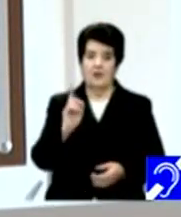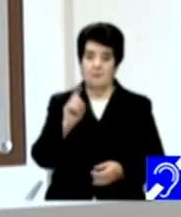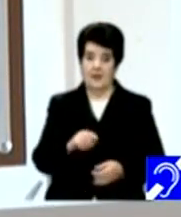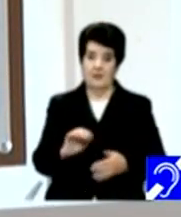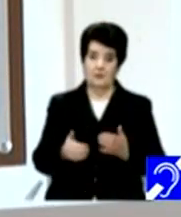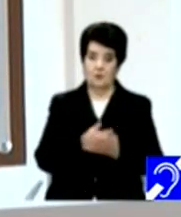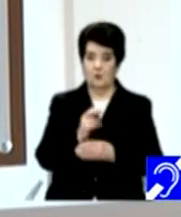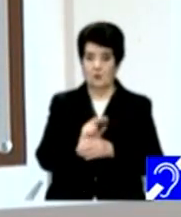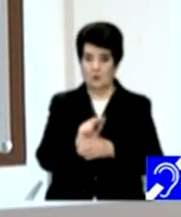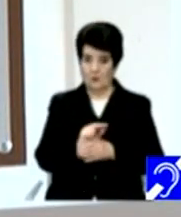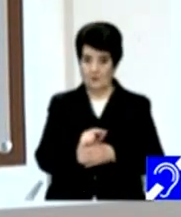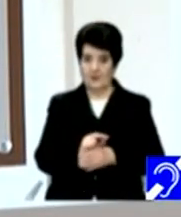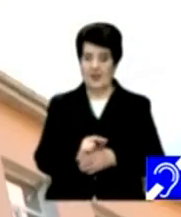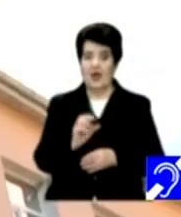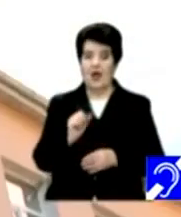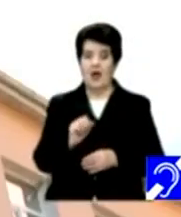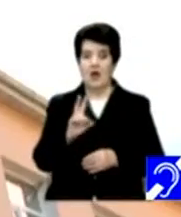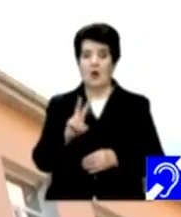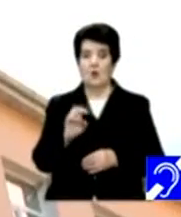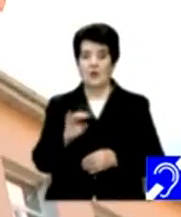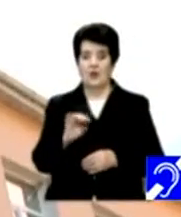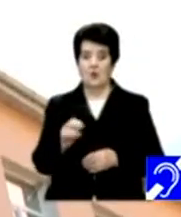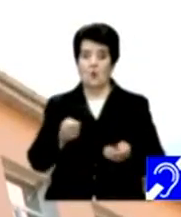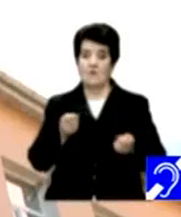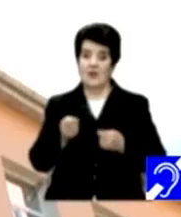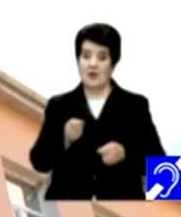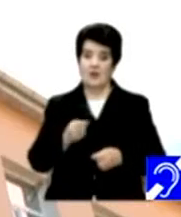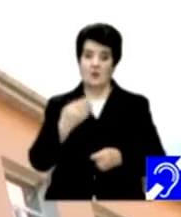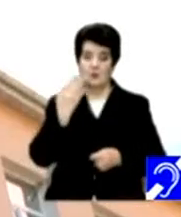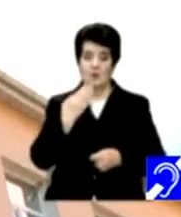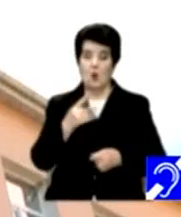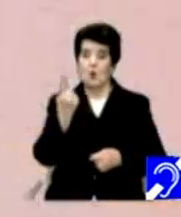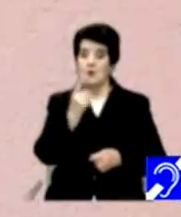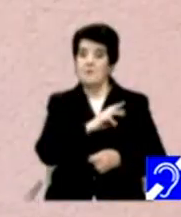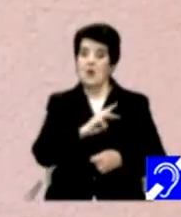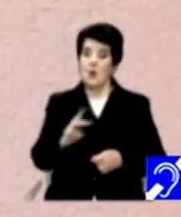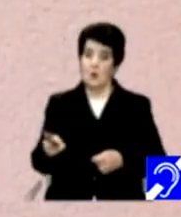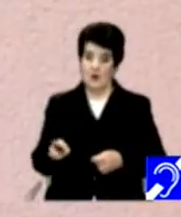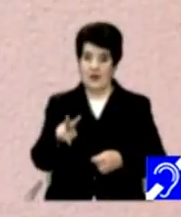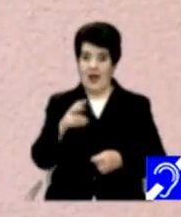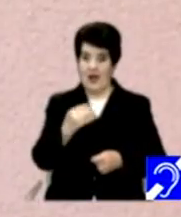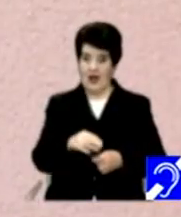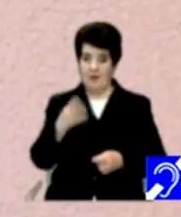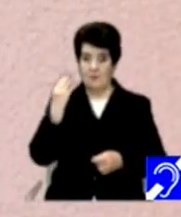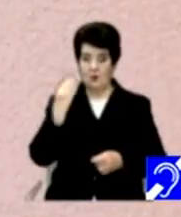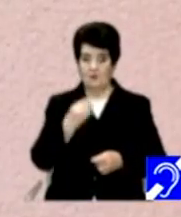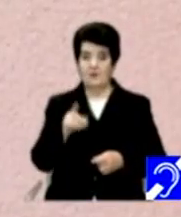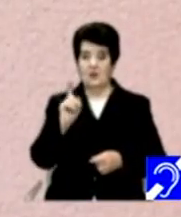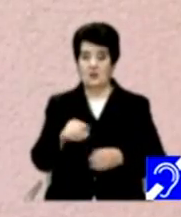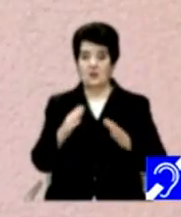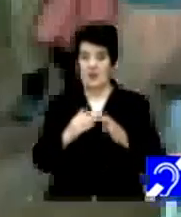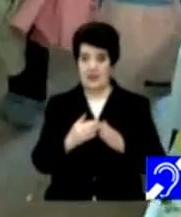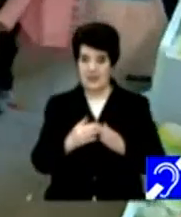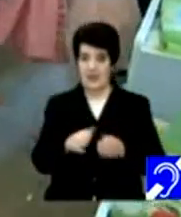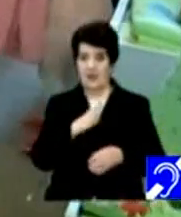Renovarea grădiniței Alunelul din satul Gradiște, Guvernul României a oferit peste 1 milion de lei moldovenești. Cu ajutorul acestor fonduri, clădirea a fost